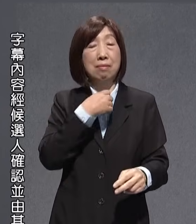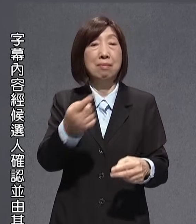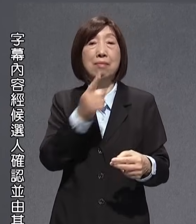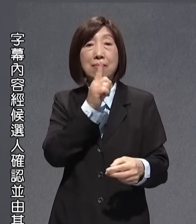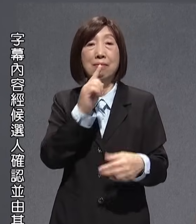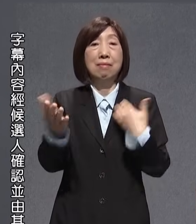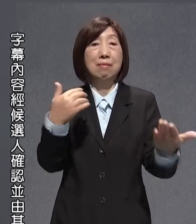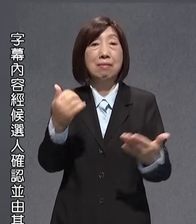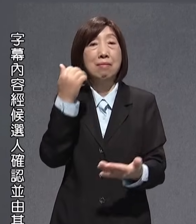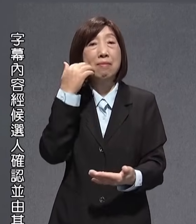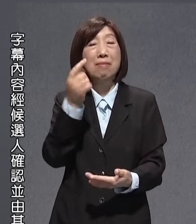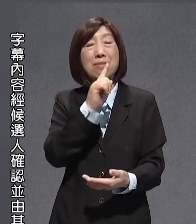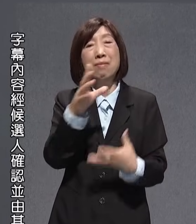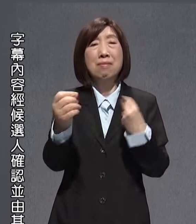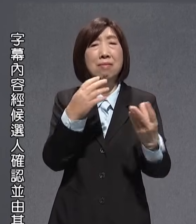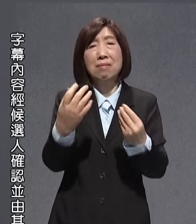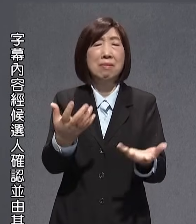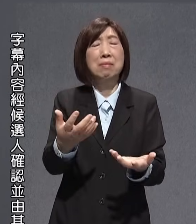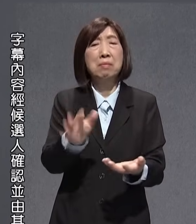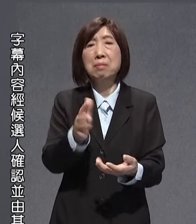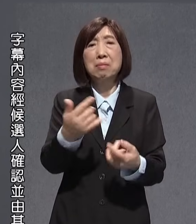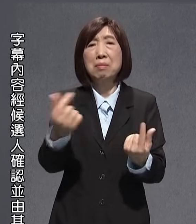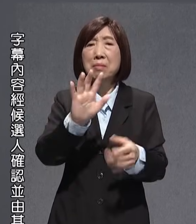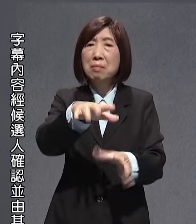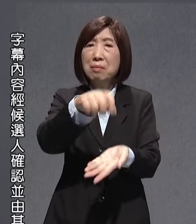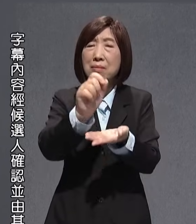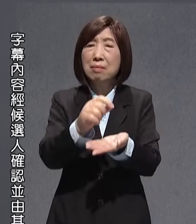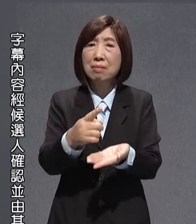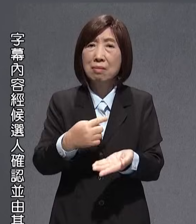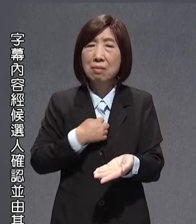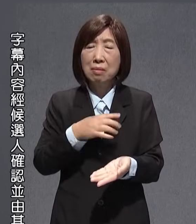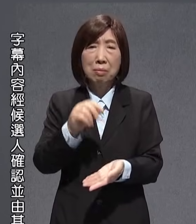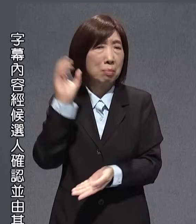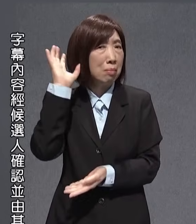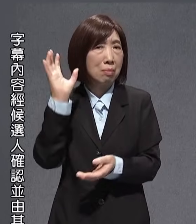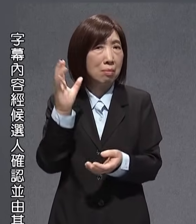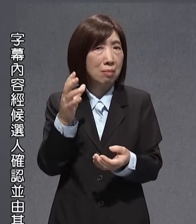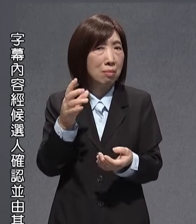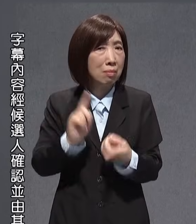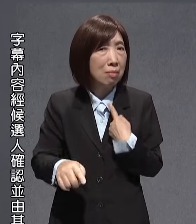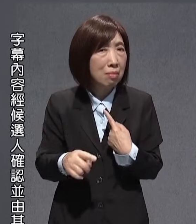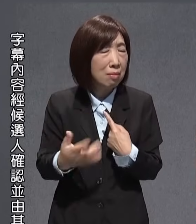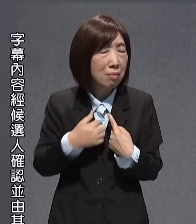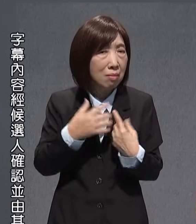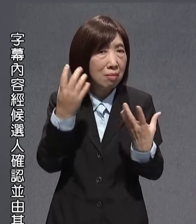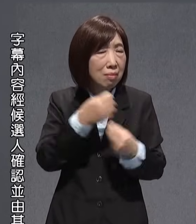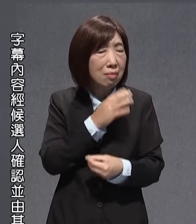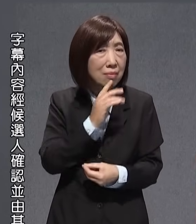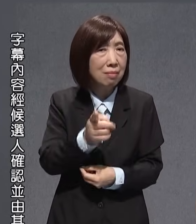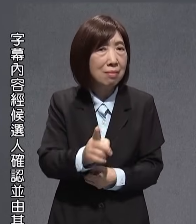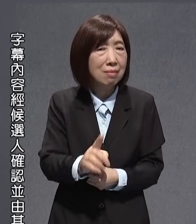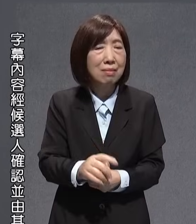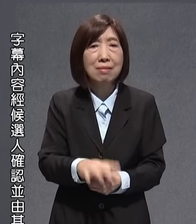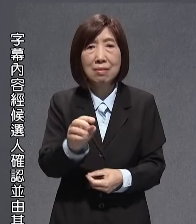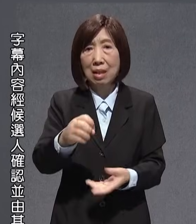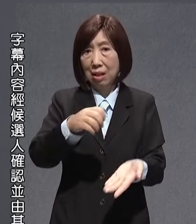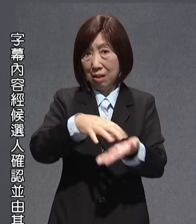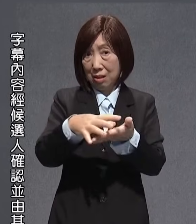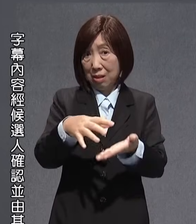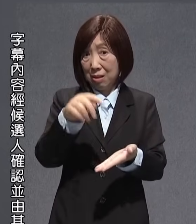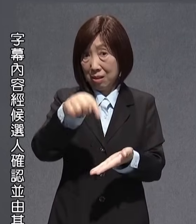今天讲无清楚，但你今天讲一个重点，我嘛错一个，到底我有没有听错？我不知道。他核能机组不能